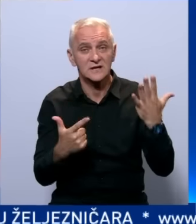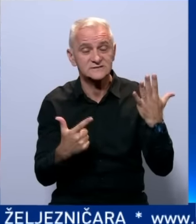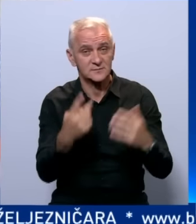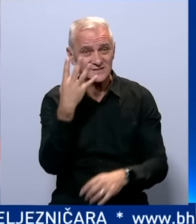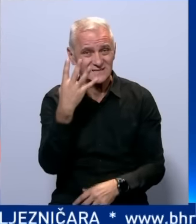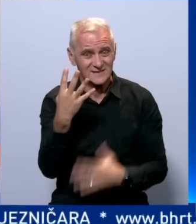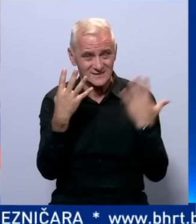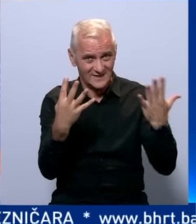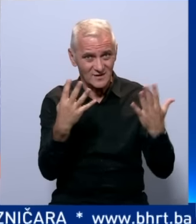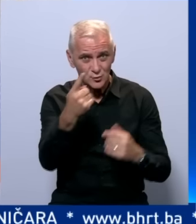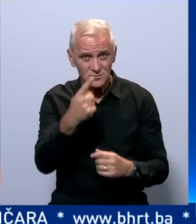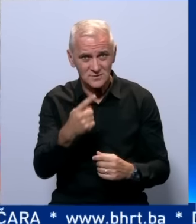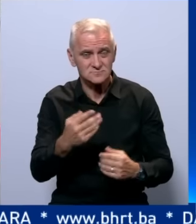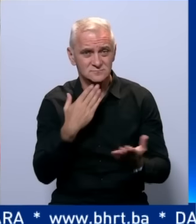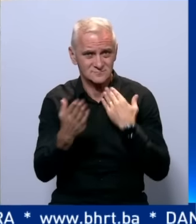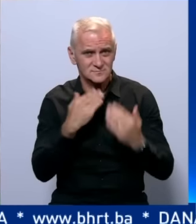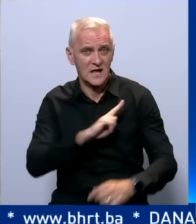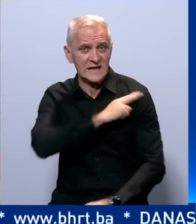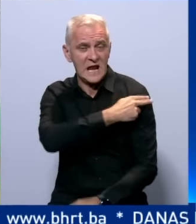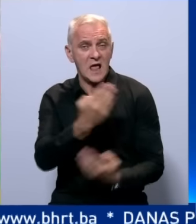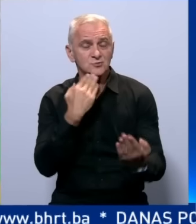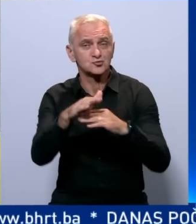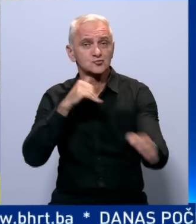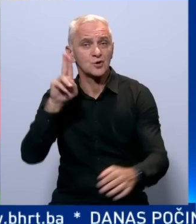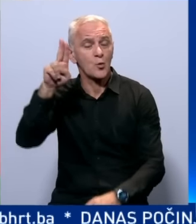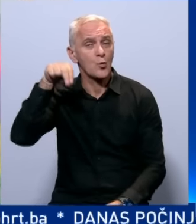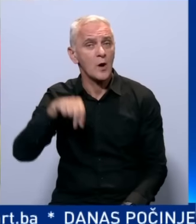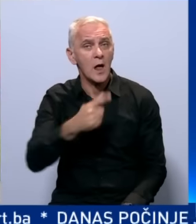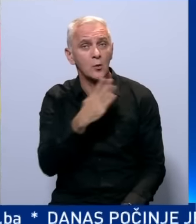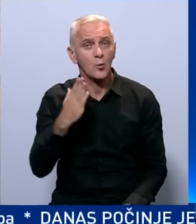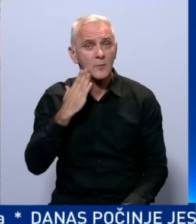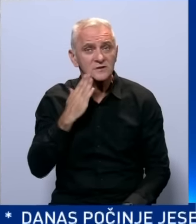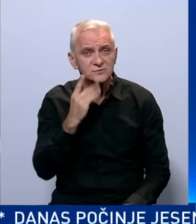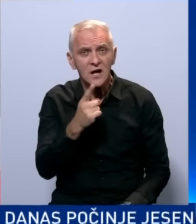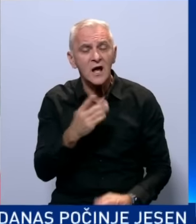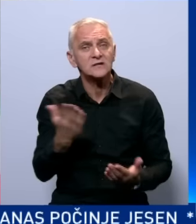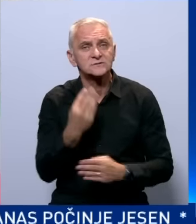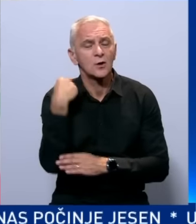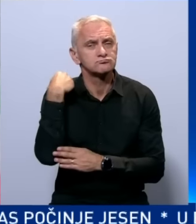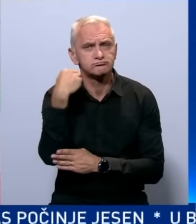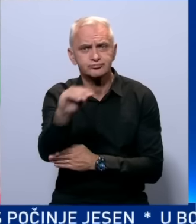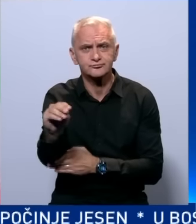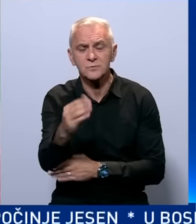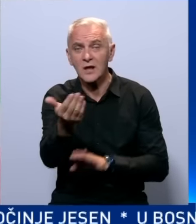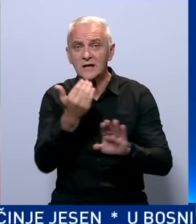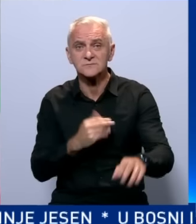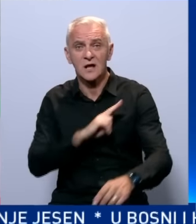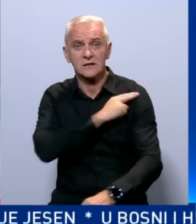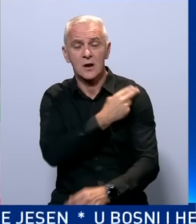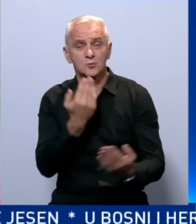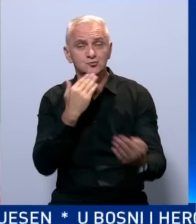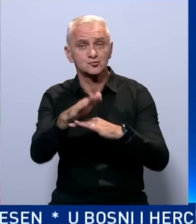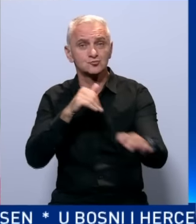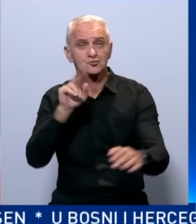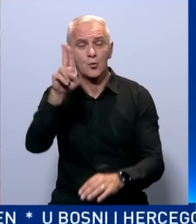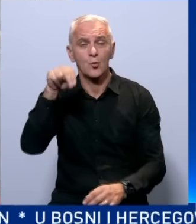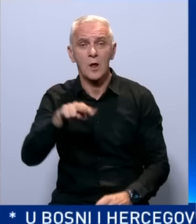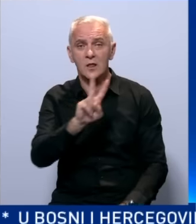na 79. zasjedanju Generalne skupštine Ujedinjenih naroda u Njujorku, gdje će se obratiti pred Generalnom